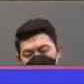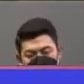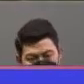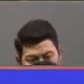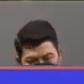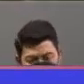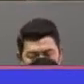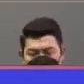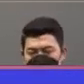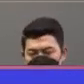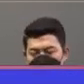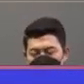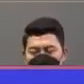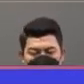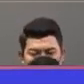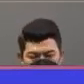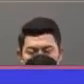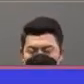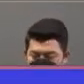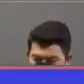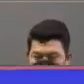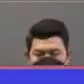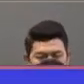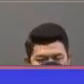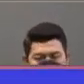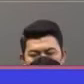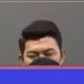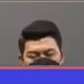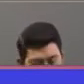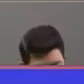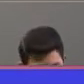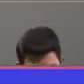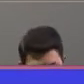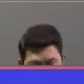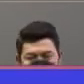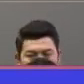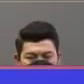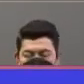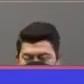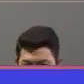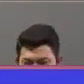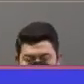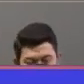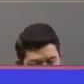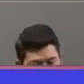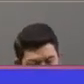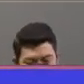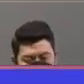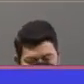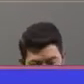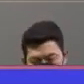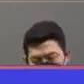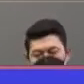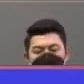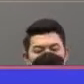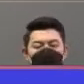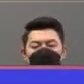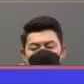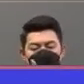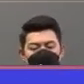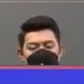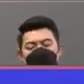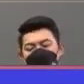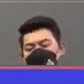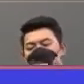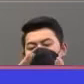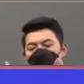ำนวณออกมาแล้วนะคะจึงขอแนะนำให้เกษตรกรไปขึ้นทะเบียนเกษตรกรหรือว่าไปปรับปรุงข้อมูลทะเบียนเกษ